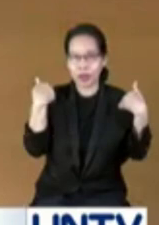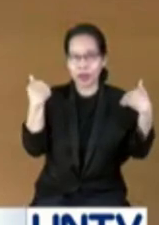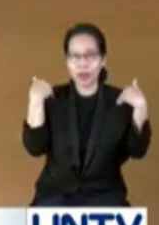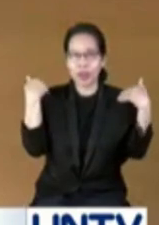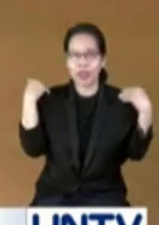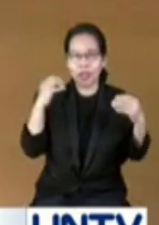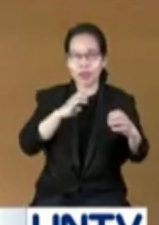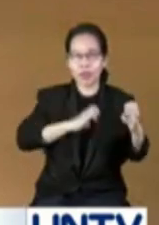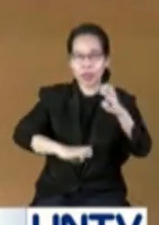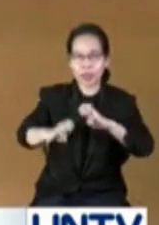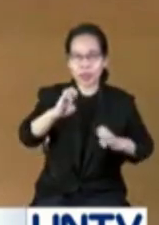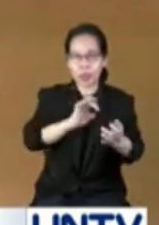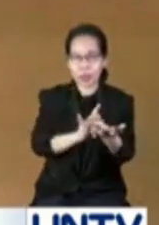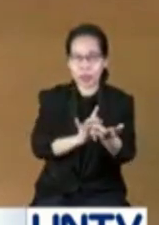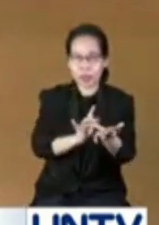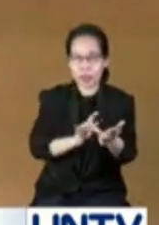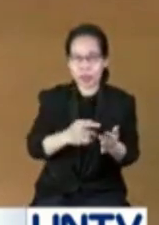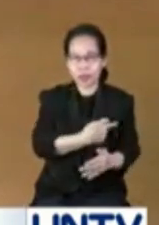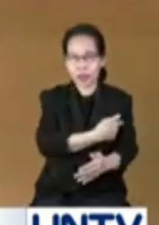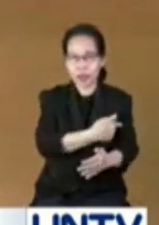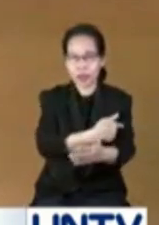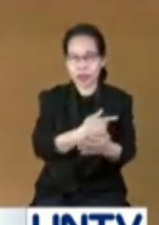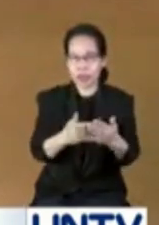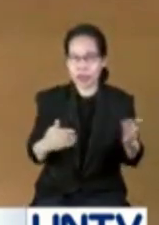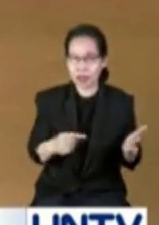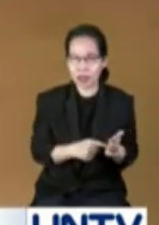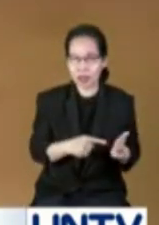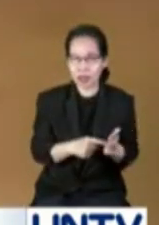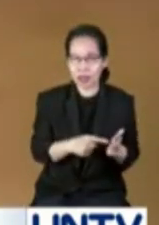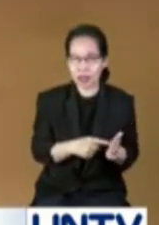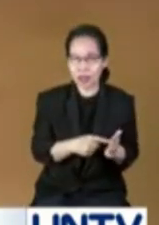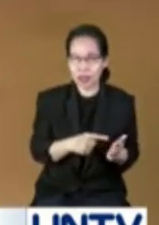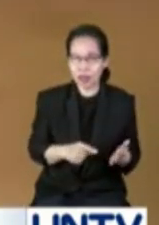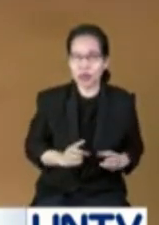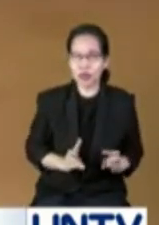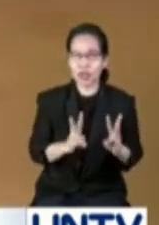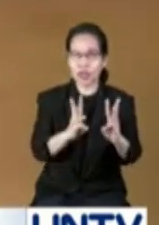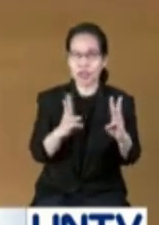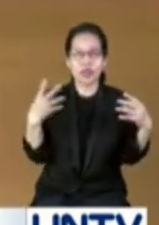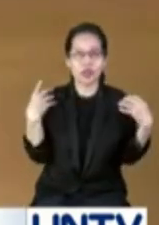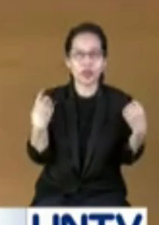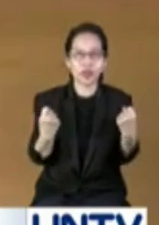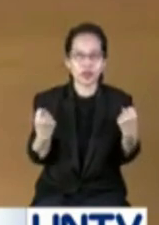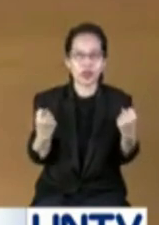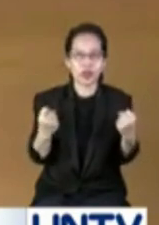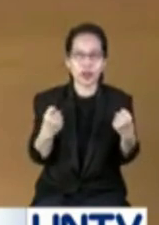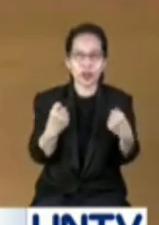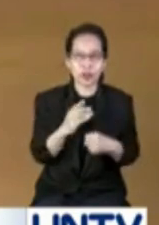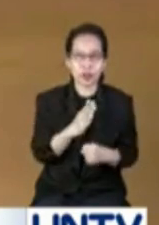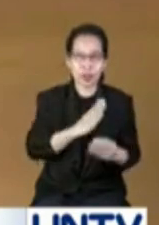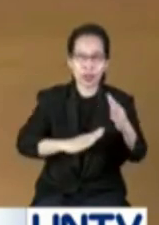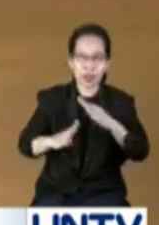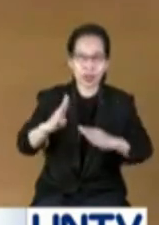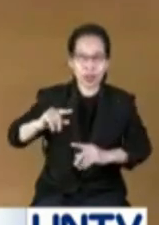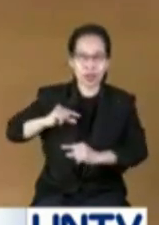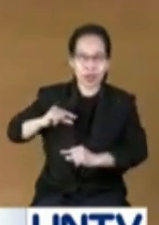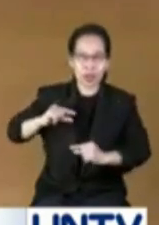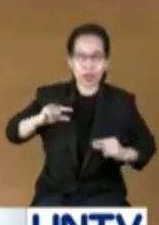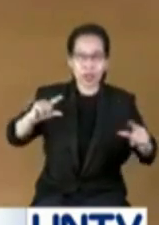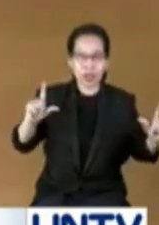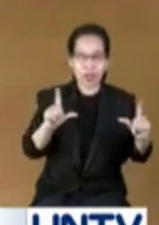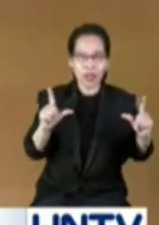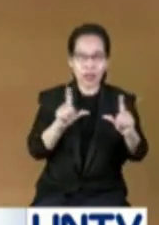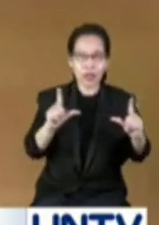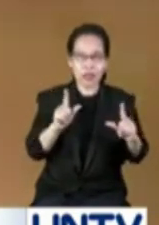at bakuna labang sa mga ito. Samantala, pinapalakas natin ang biosecurity levels ng mga alagang hayop